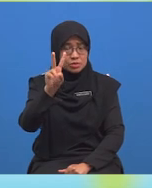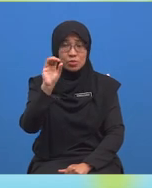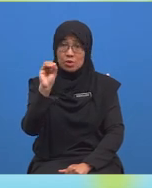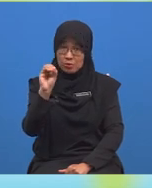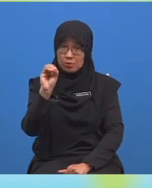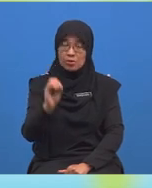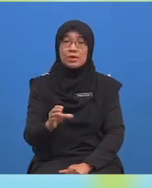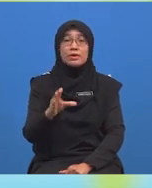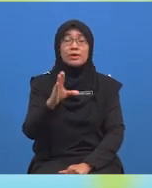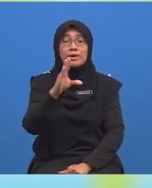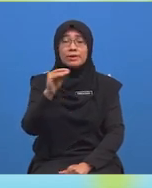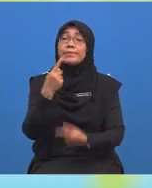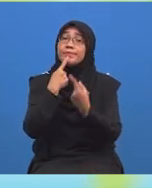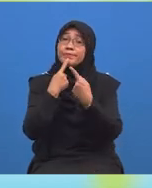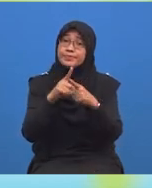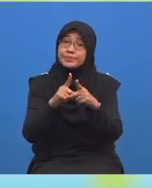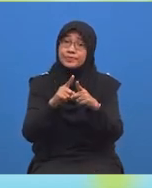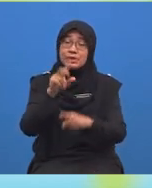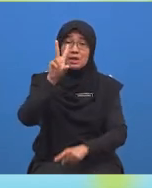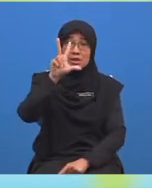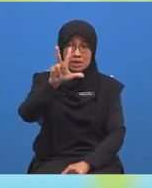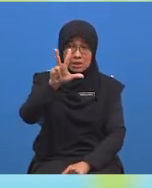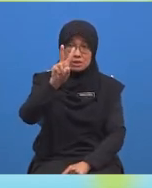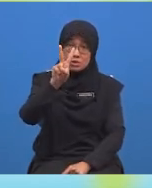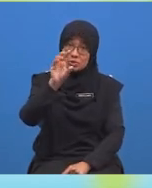256,320 dan jawapannya ialah